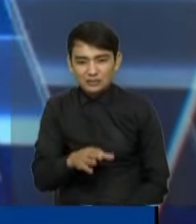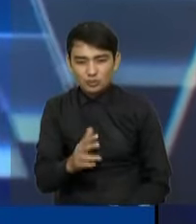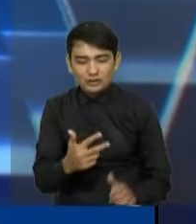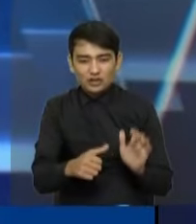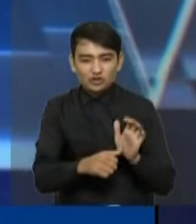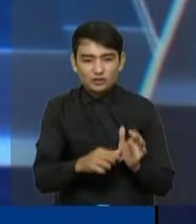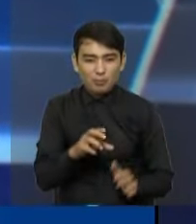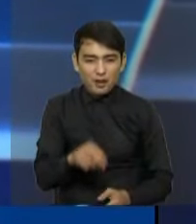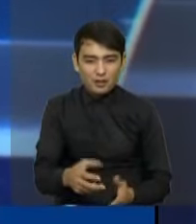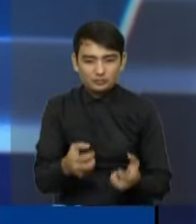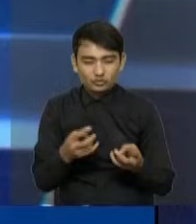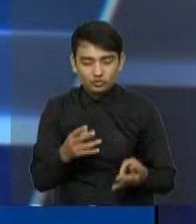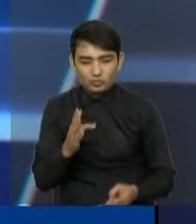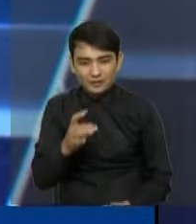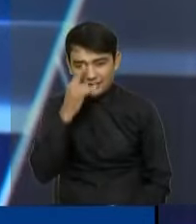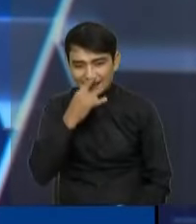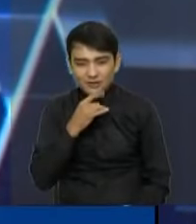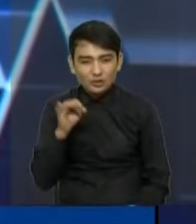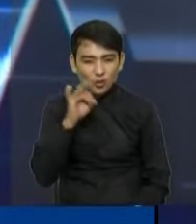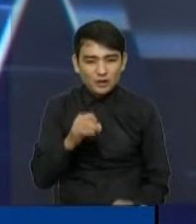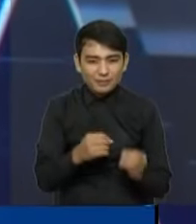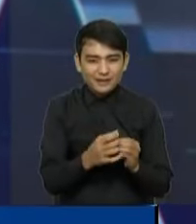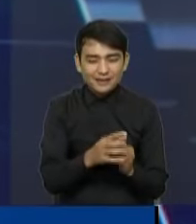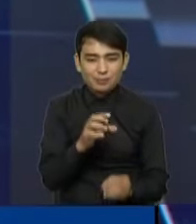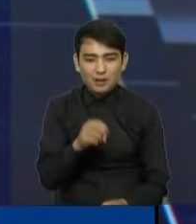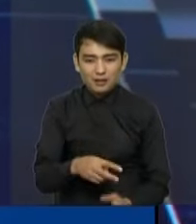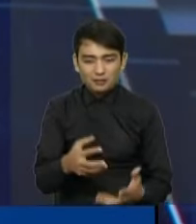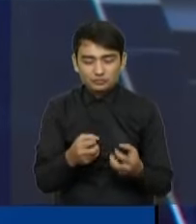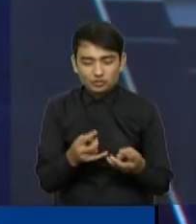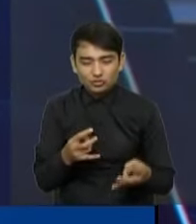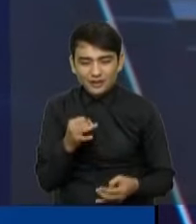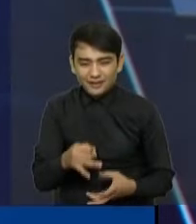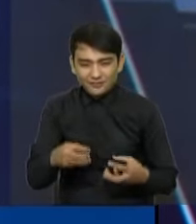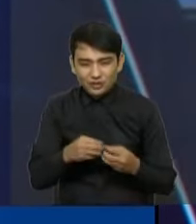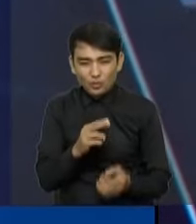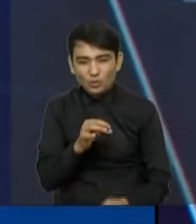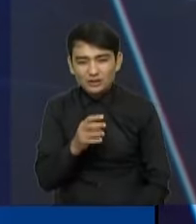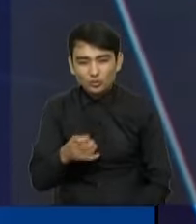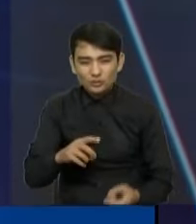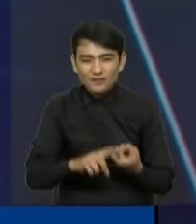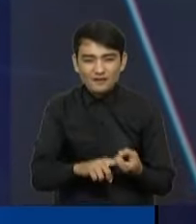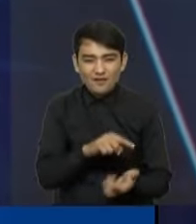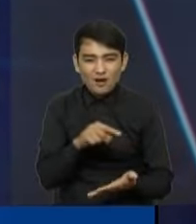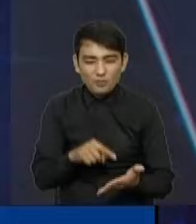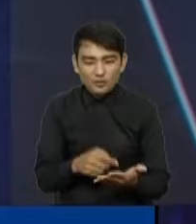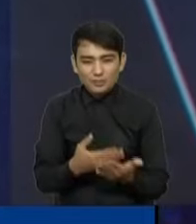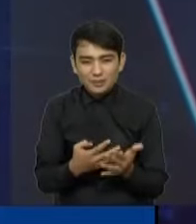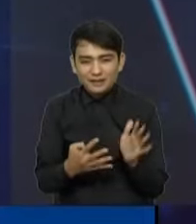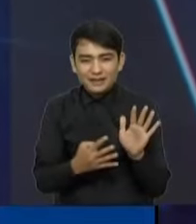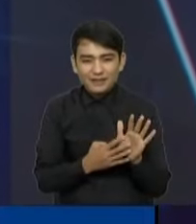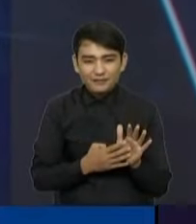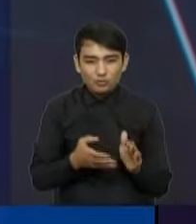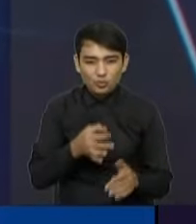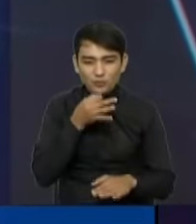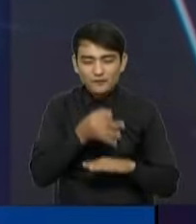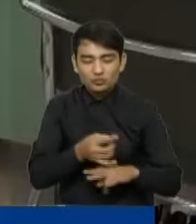керек. Ал Қазақстан тарихынан 15 балл алу тиіс. Сондай-ақ конституция бойынша сұрақтардың кем дегенде 9-ына жауап беру